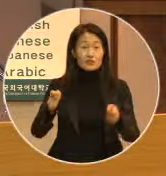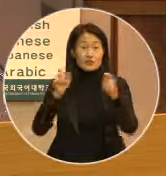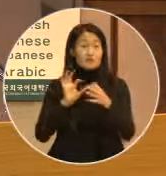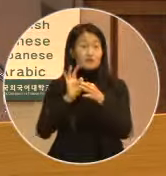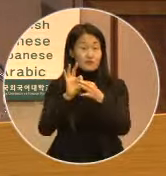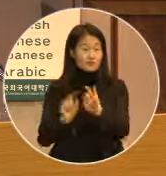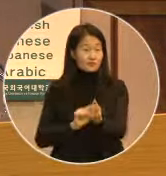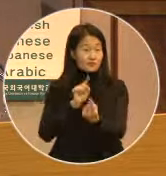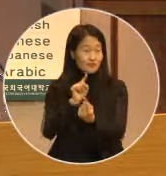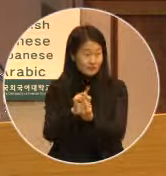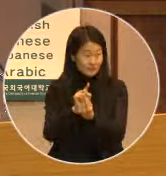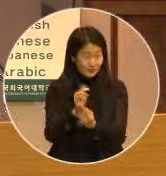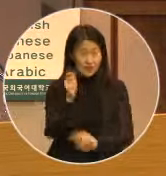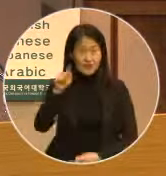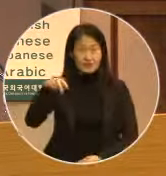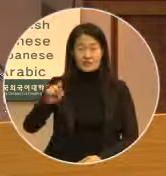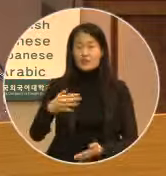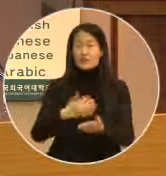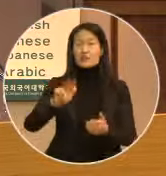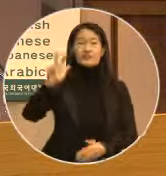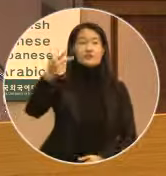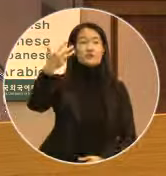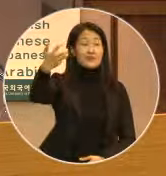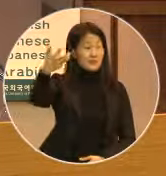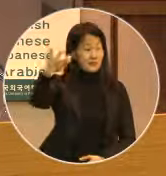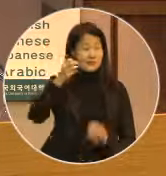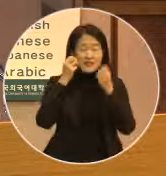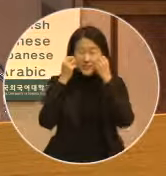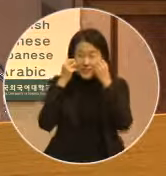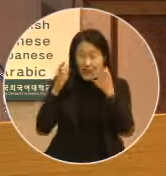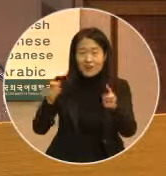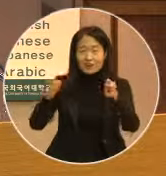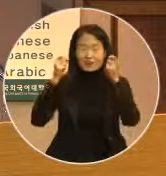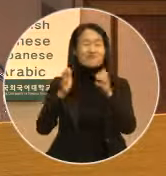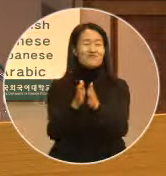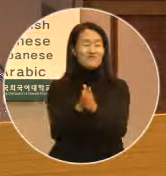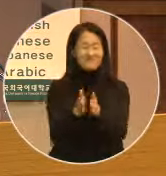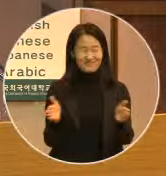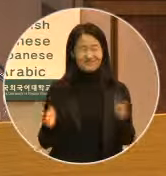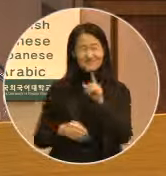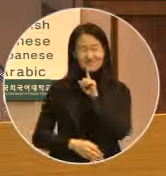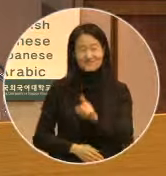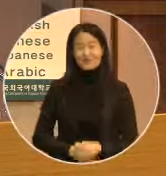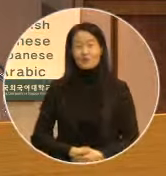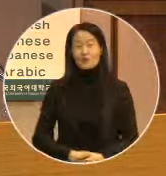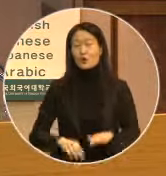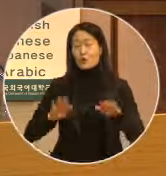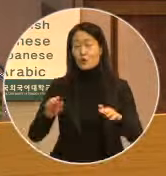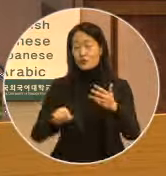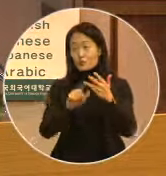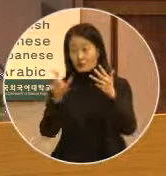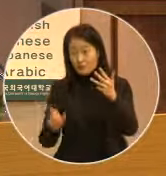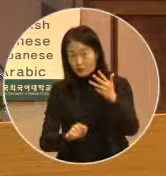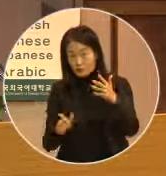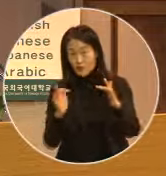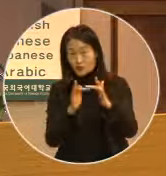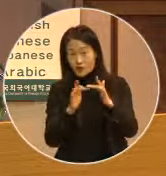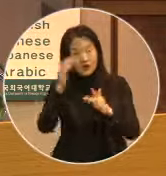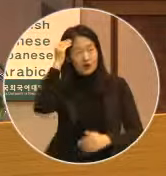맞아 학사 780명을 새로이 배출하게 되었습니다. 올 8월에는